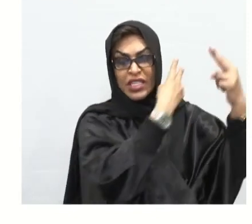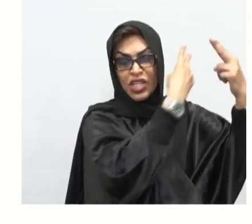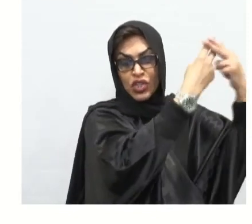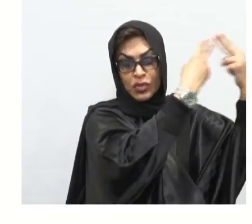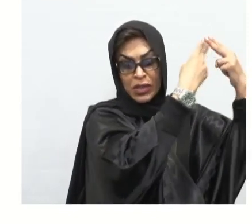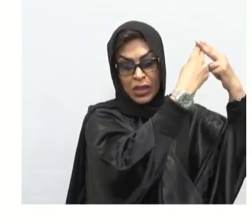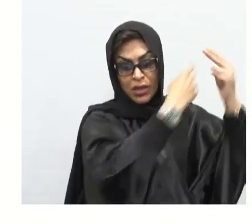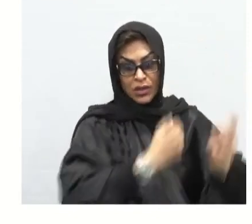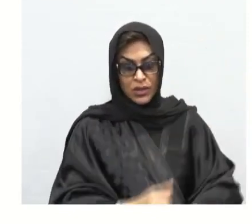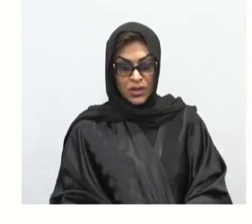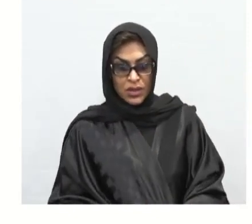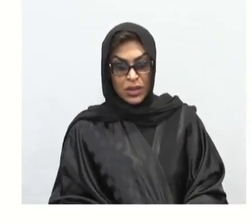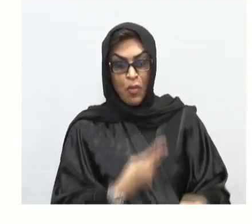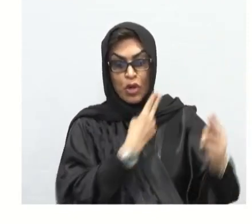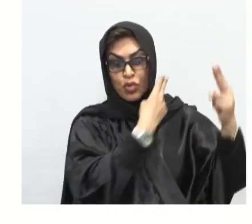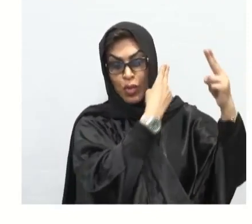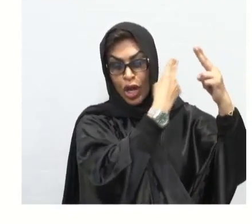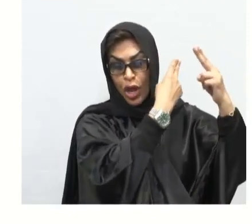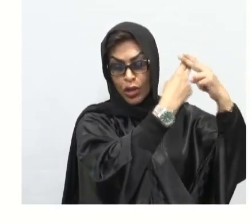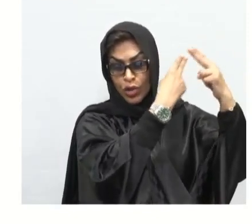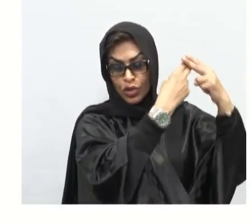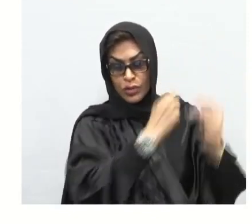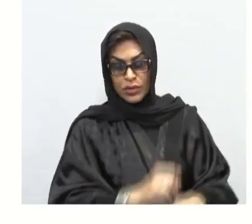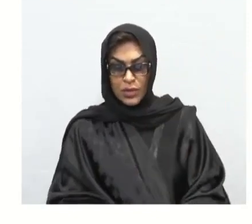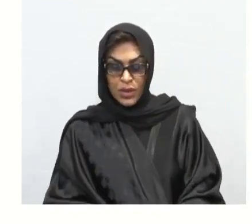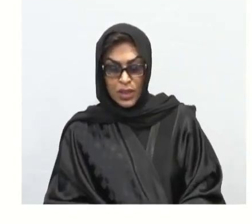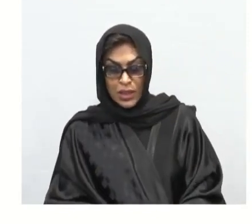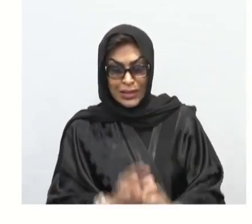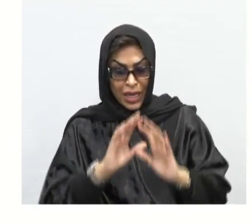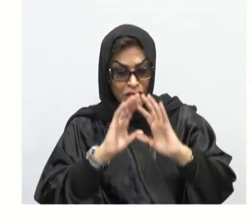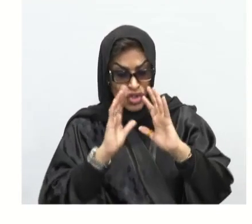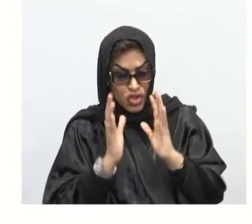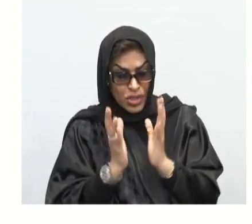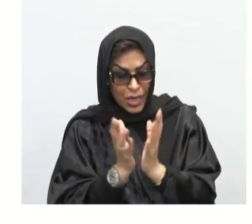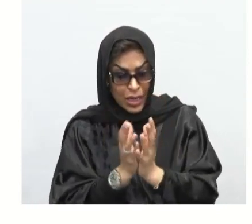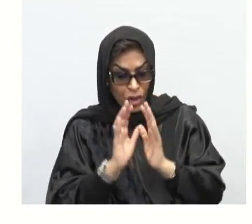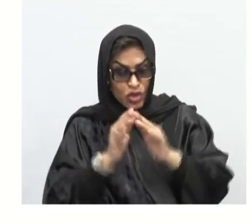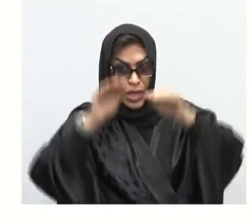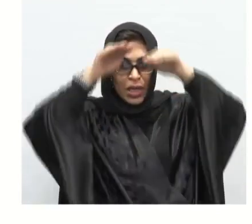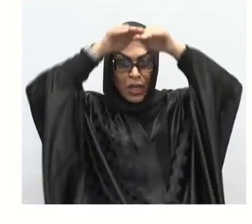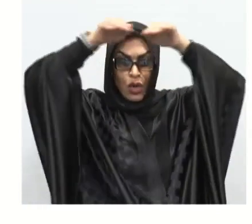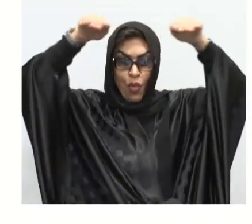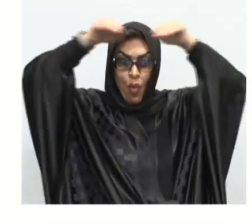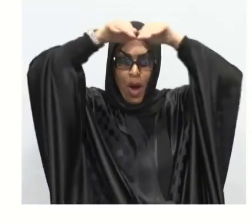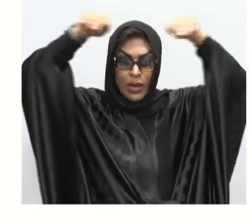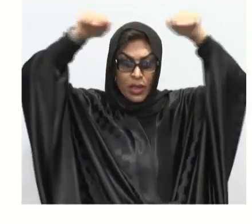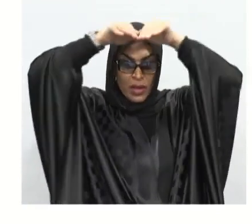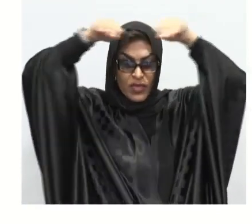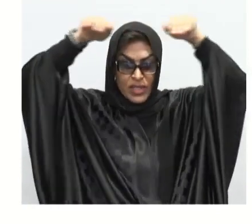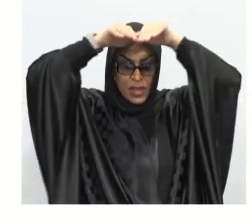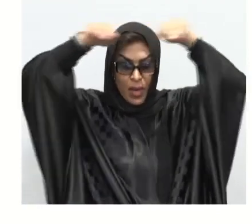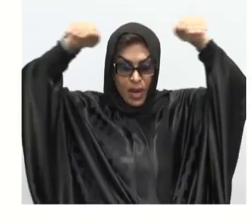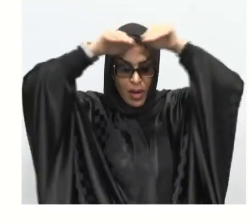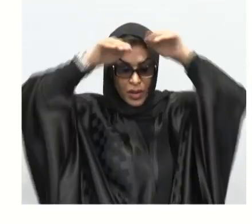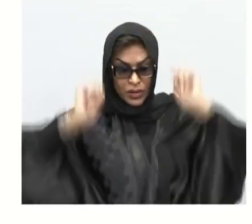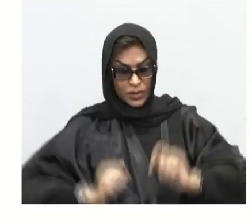وذكرنا بانها مجموعه من النجوم هي سوف تاخذ شكلا محددا